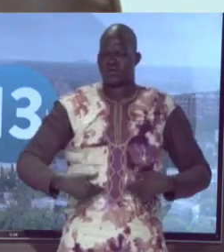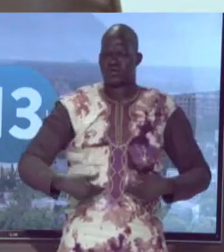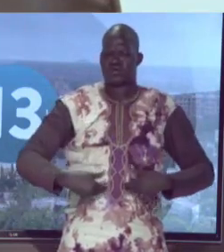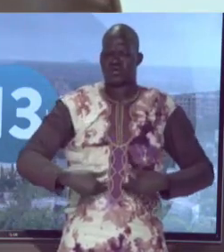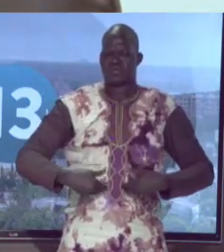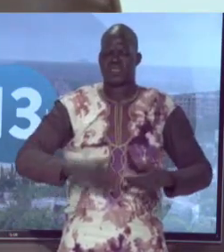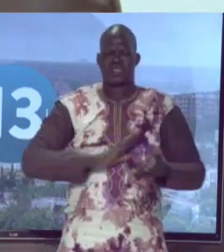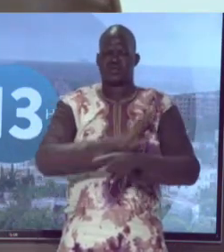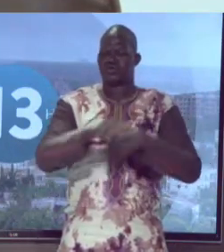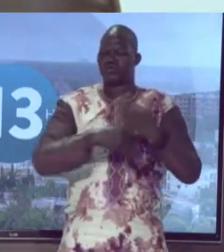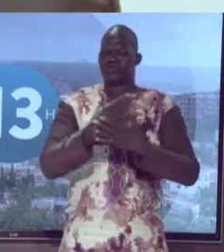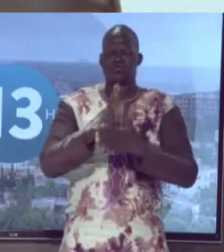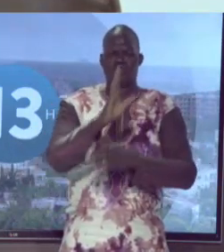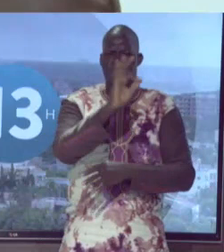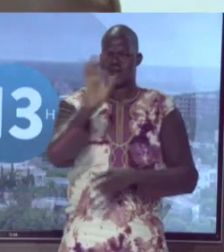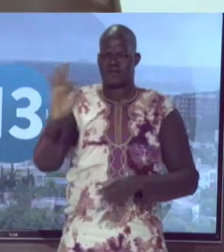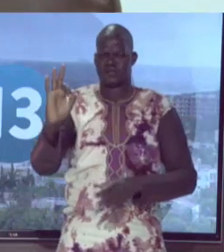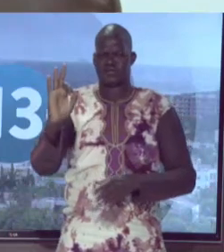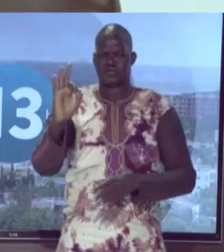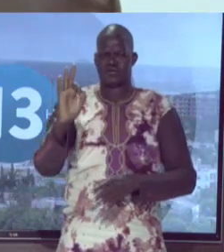sur toute l'étendue du territoire